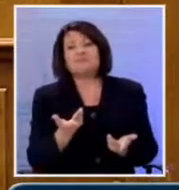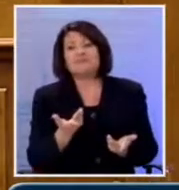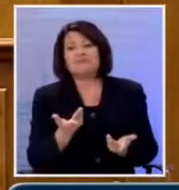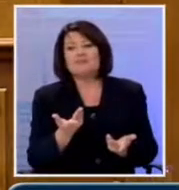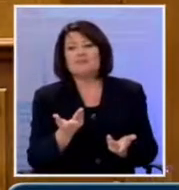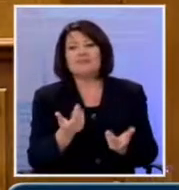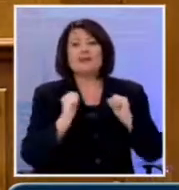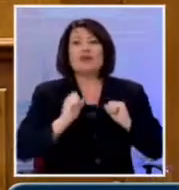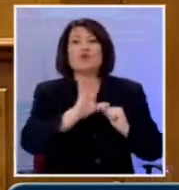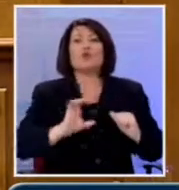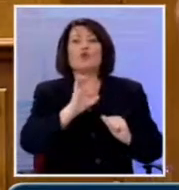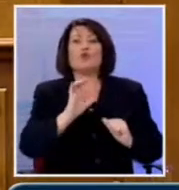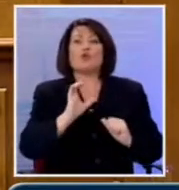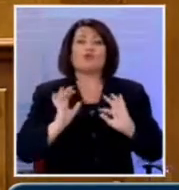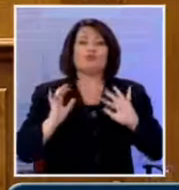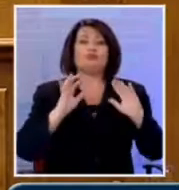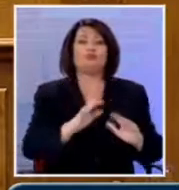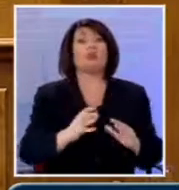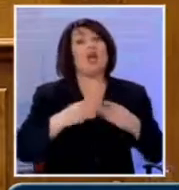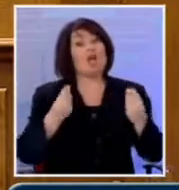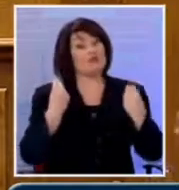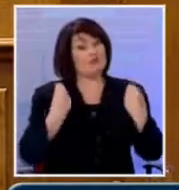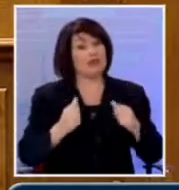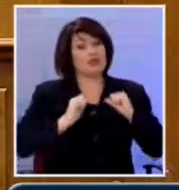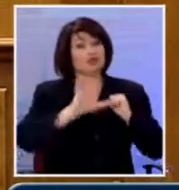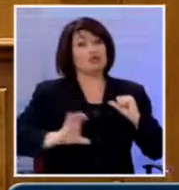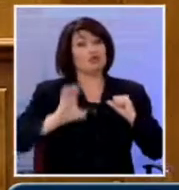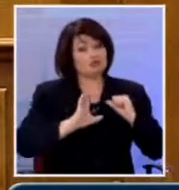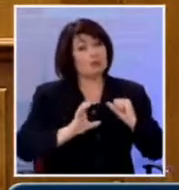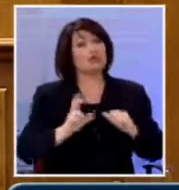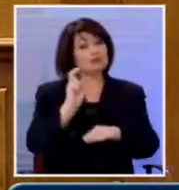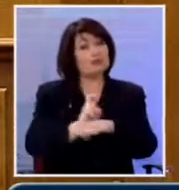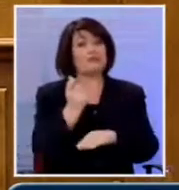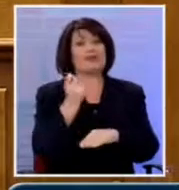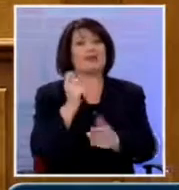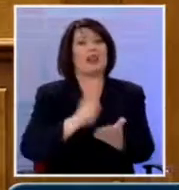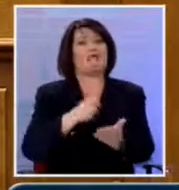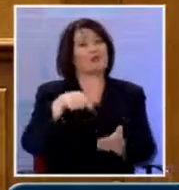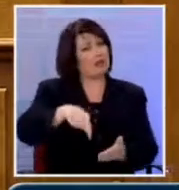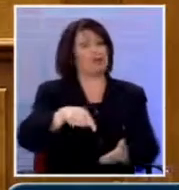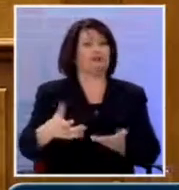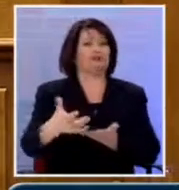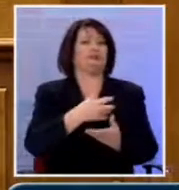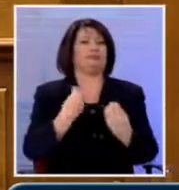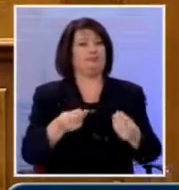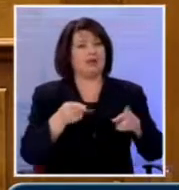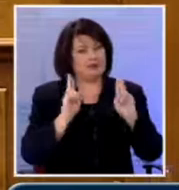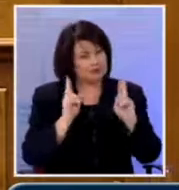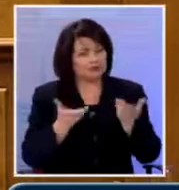κορύφωσης του τουρισμού. Εύχομαι να πάει καλά ο τουρισμός, αλλά να μένει και κάτι στο εθνικό εισόδημα.